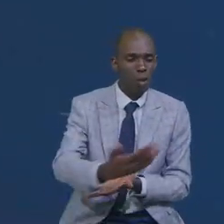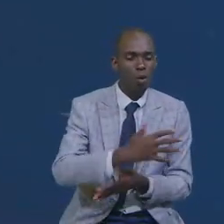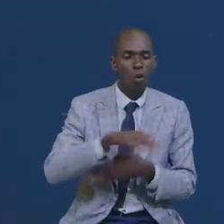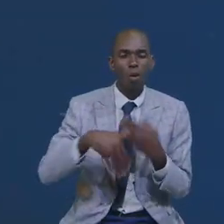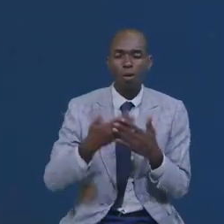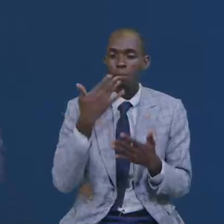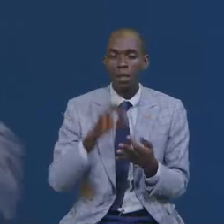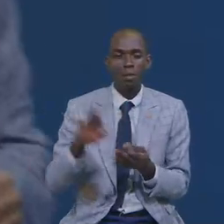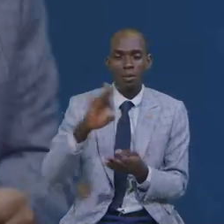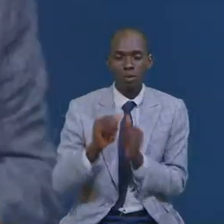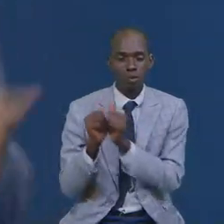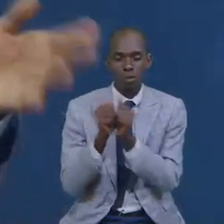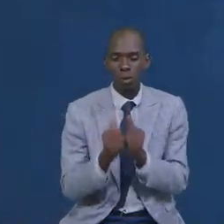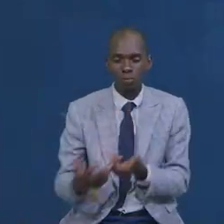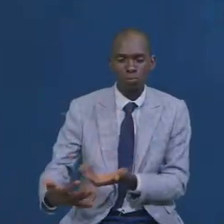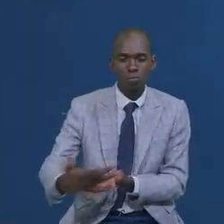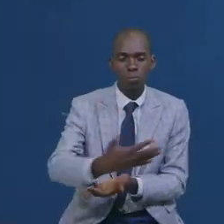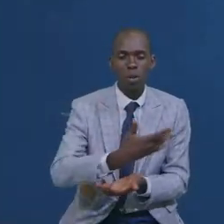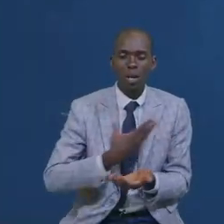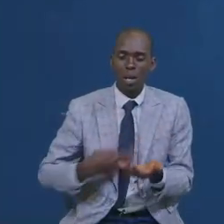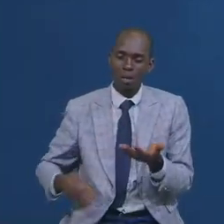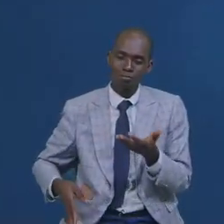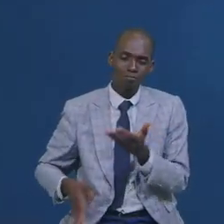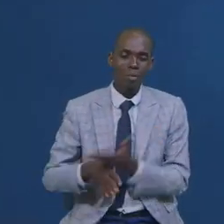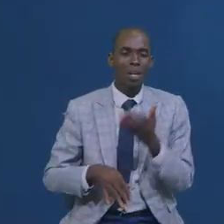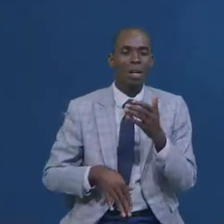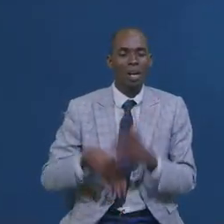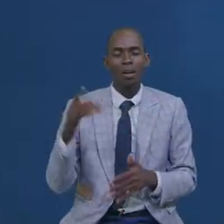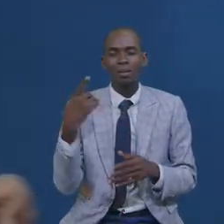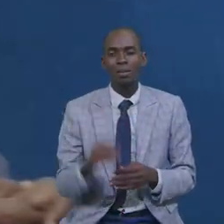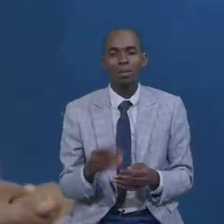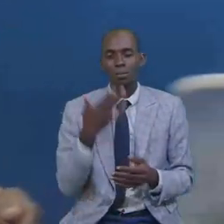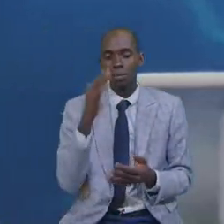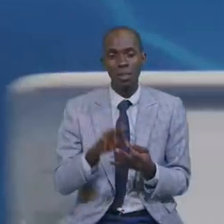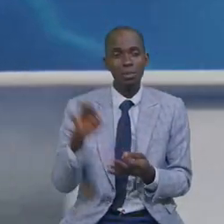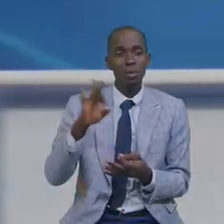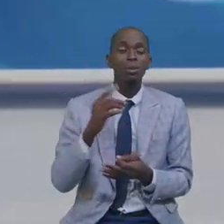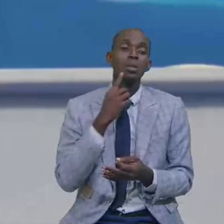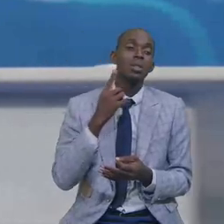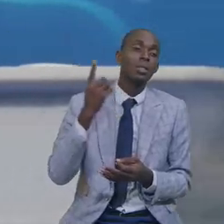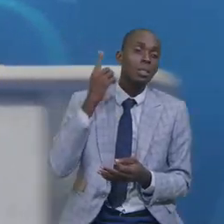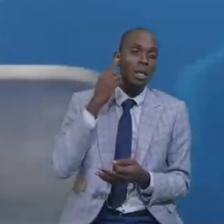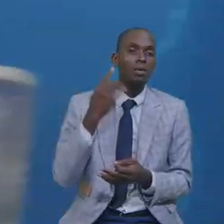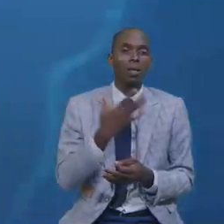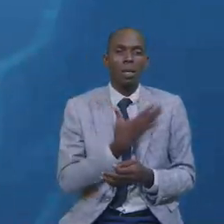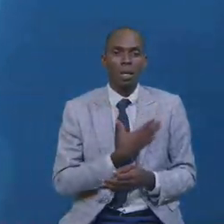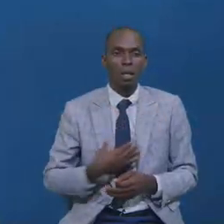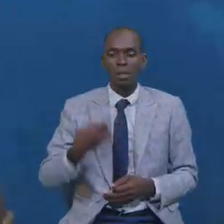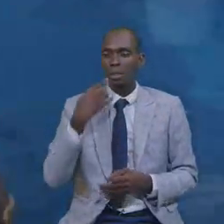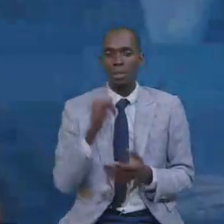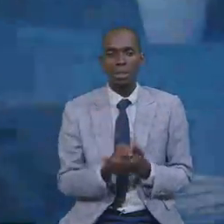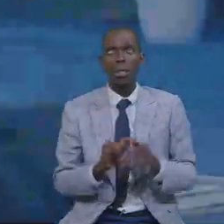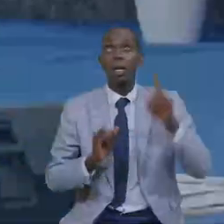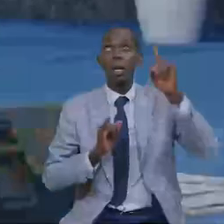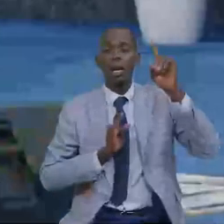rassemblé et la réprimander cet esprit un peu sourd et mieux je aider je